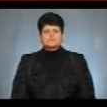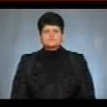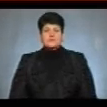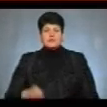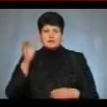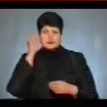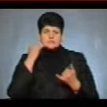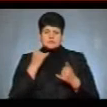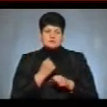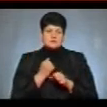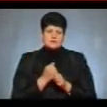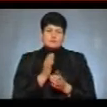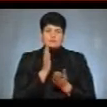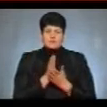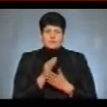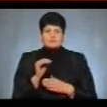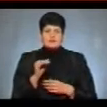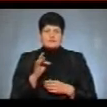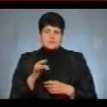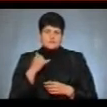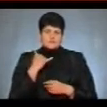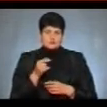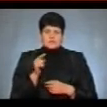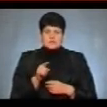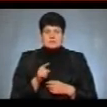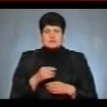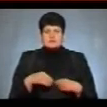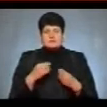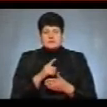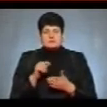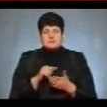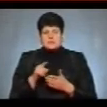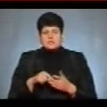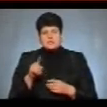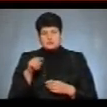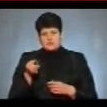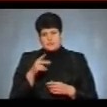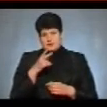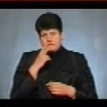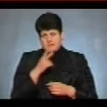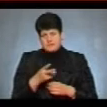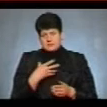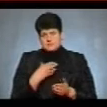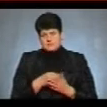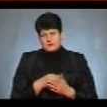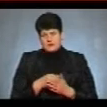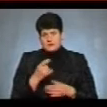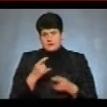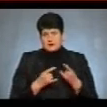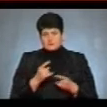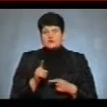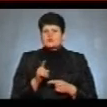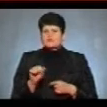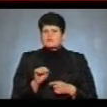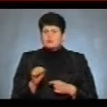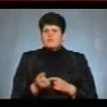Нагадую, що ми працюємо в прямому ефірі, тому телефонуйте до нас та ставте свої запитання за номером, який бачите на своїх екранах. Отже, чому в